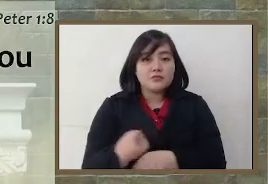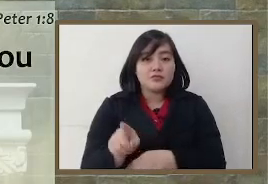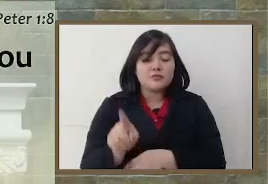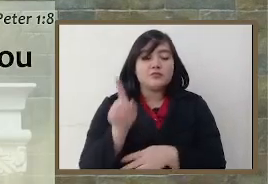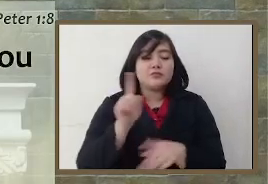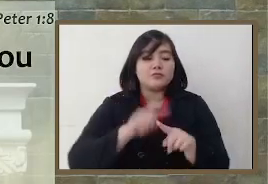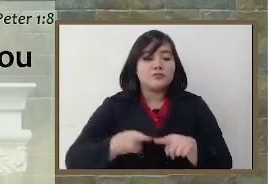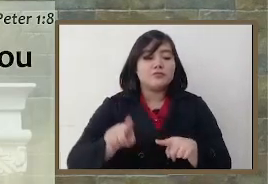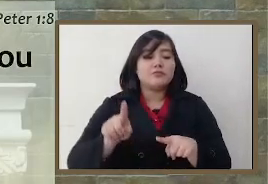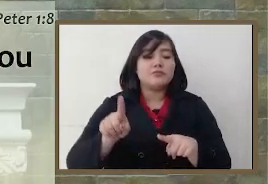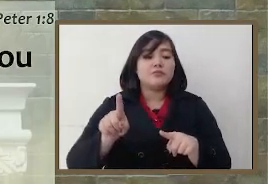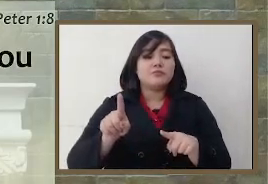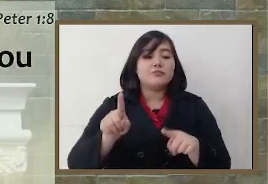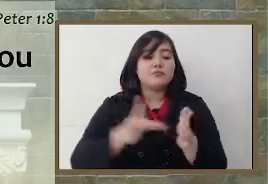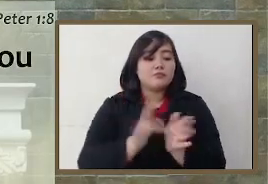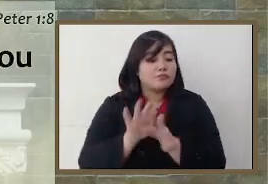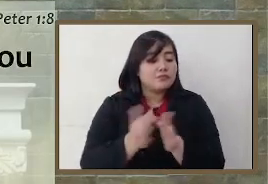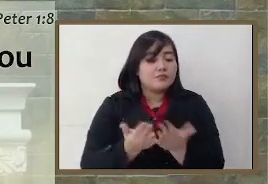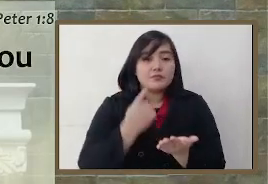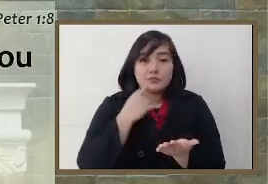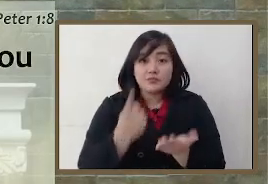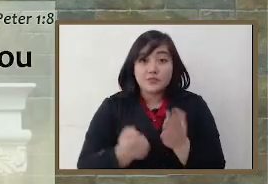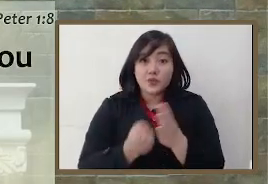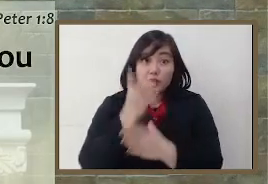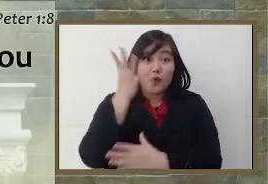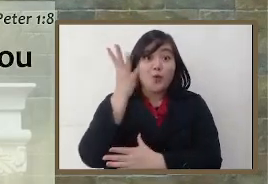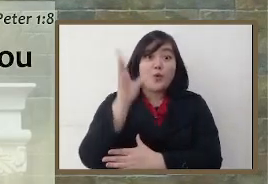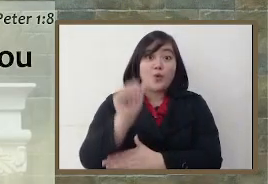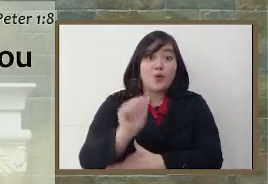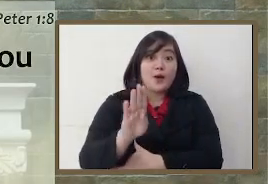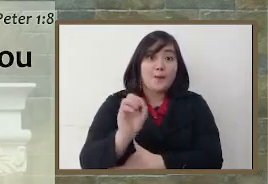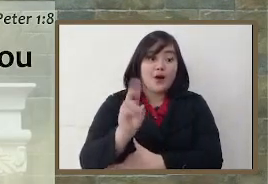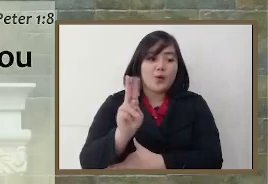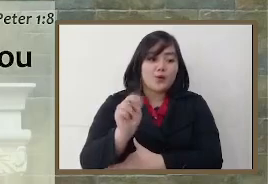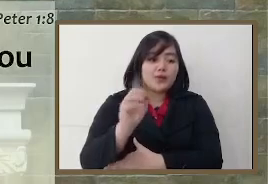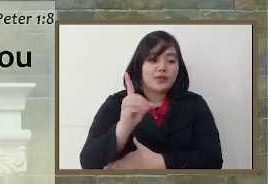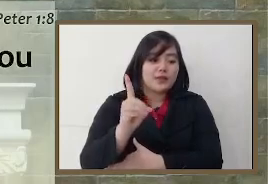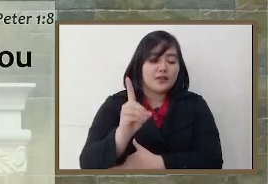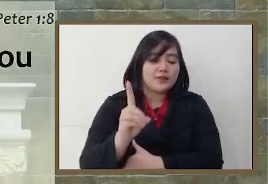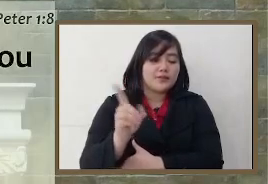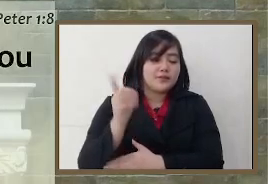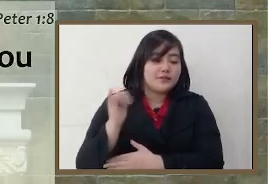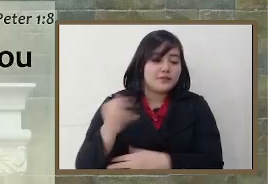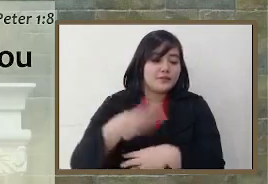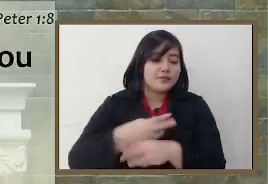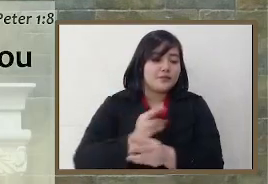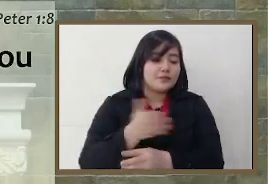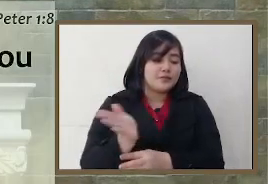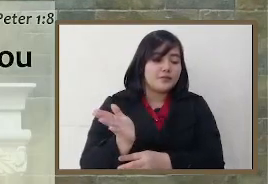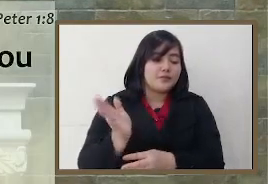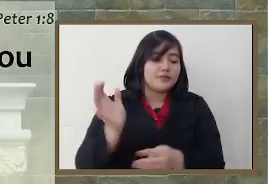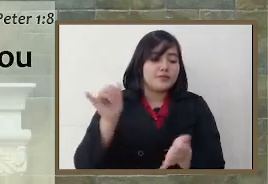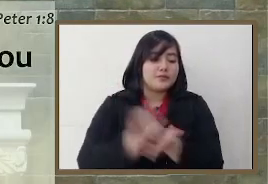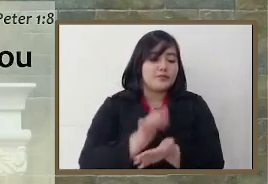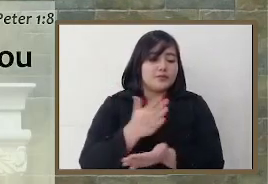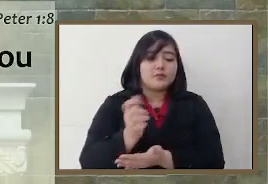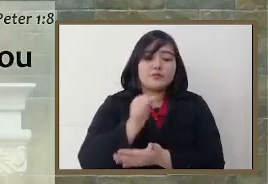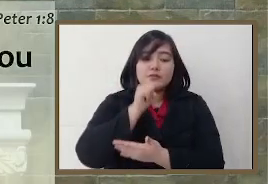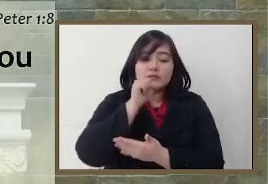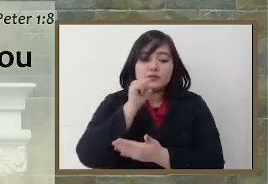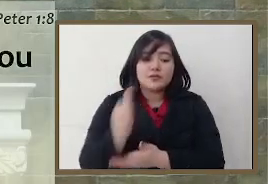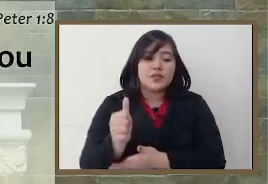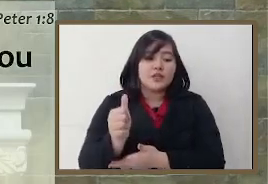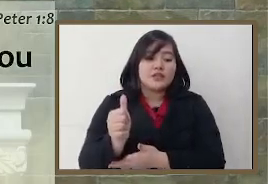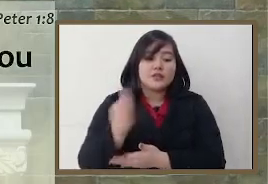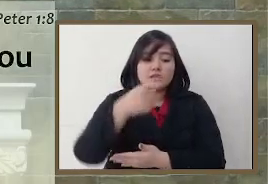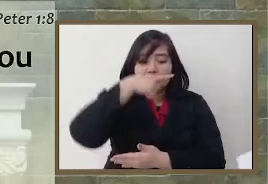says abound, all right? They make you that ye shall neither be barren